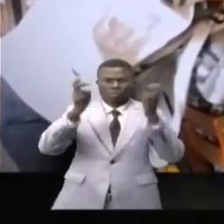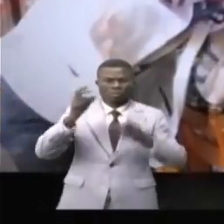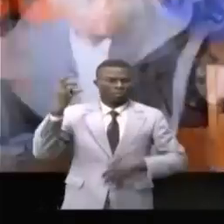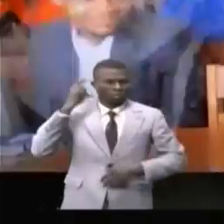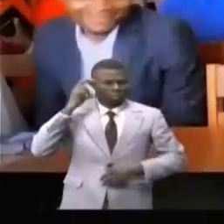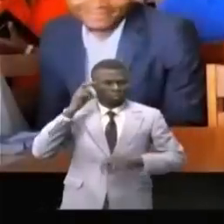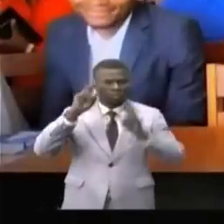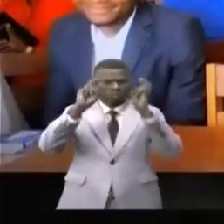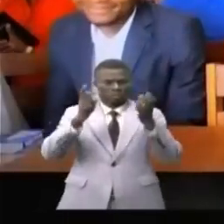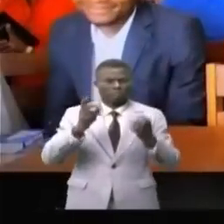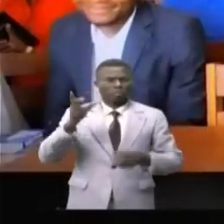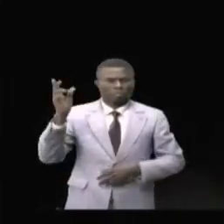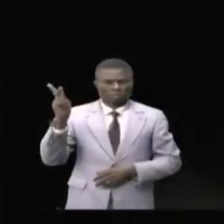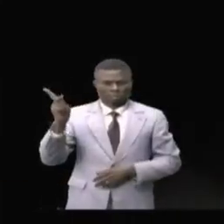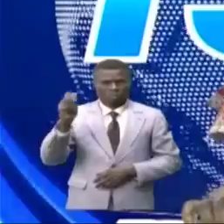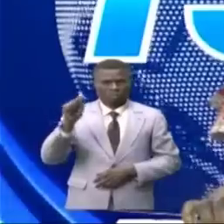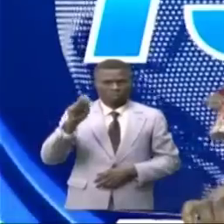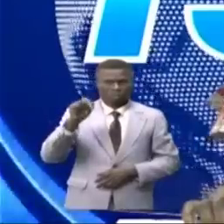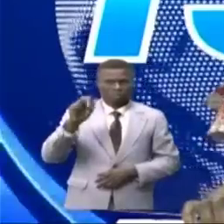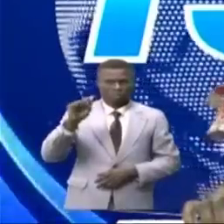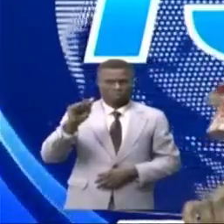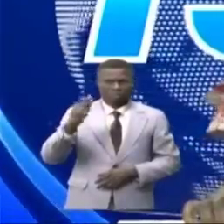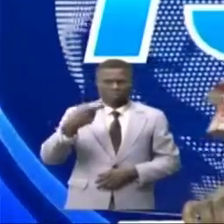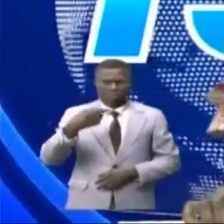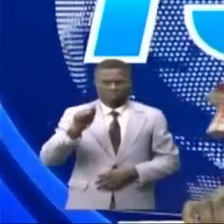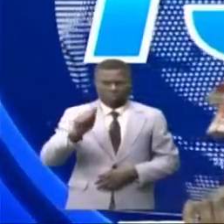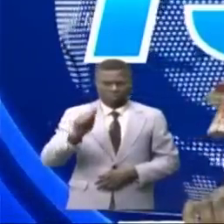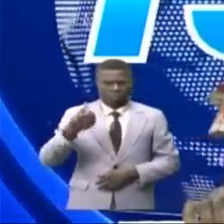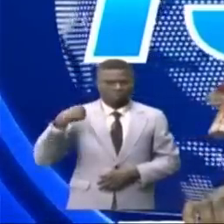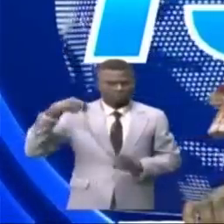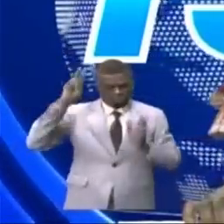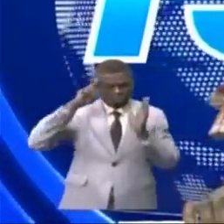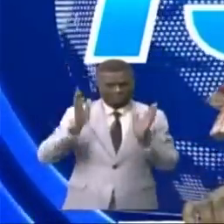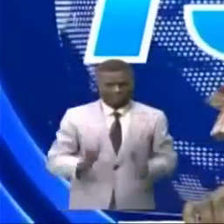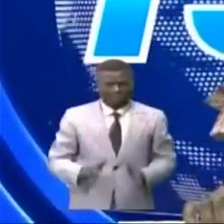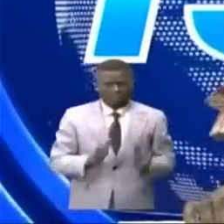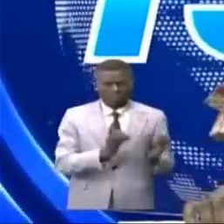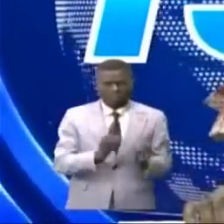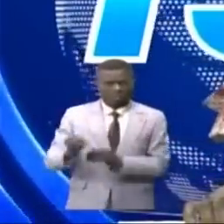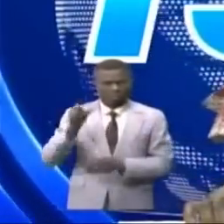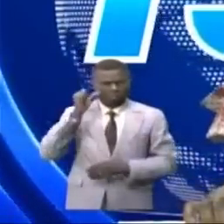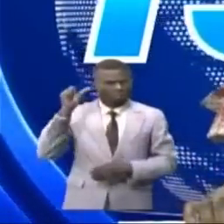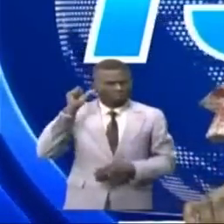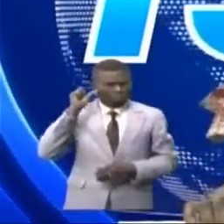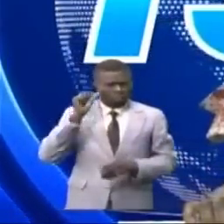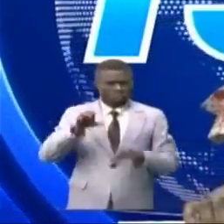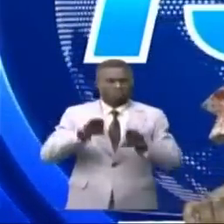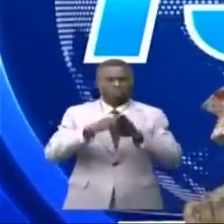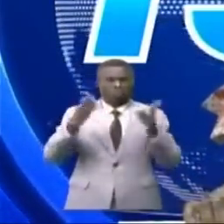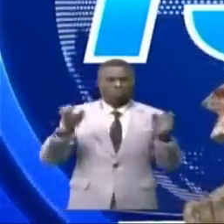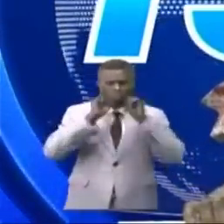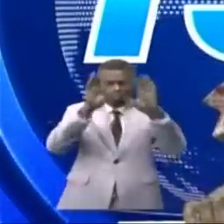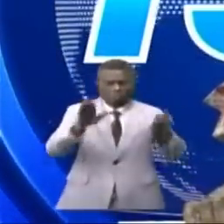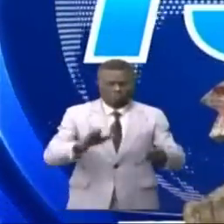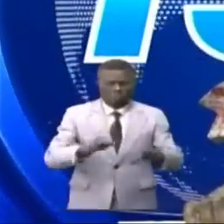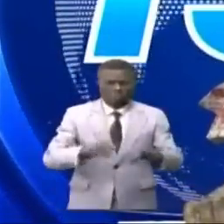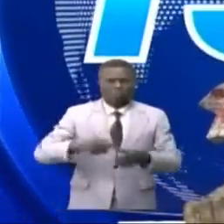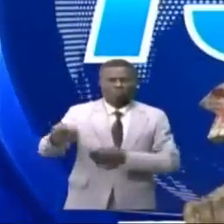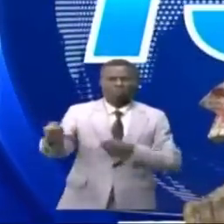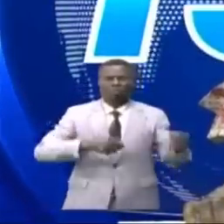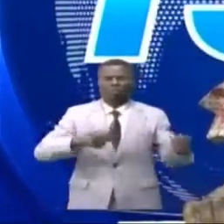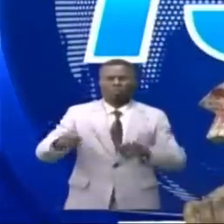dans la ville de Kananga. Le gouverneur du Kassai a procédé hier lundi à l'inauguration du grand marché